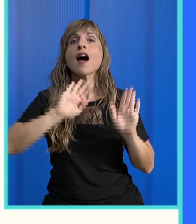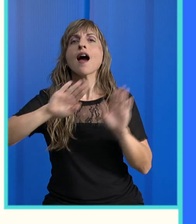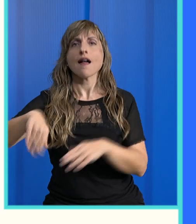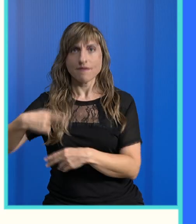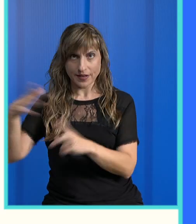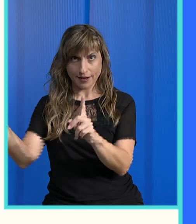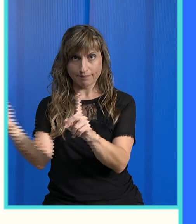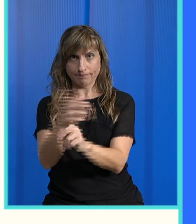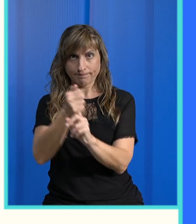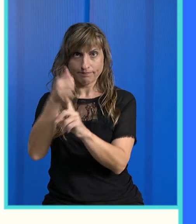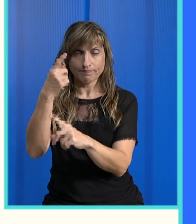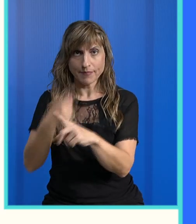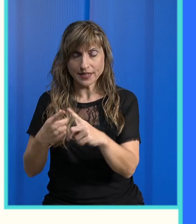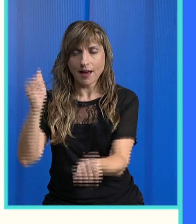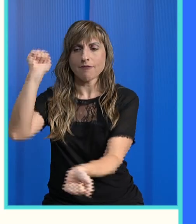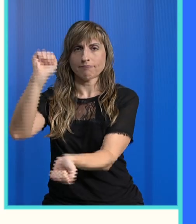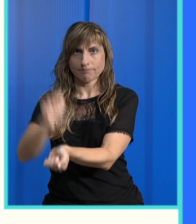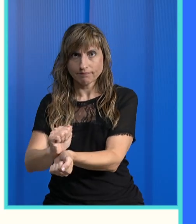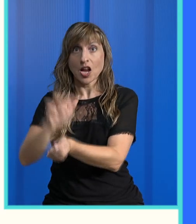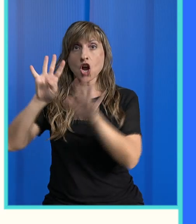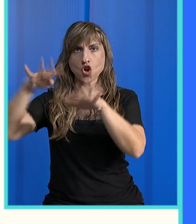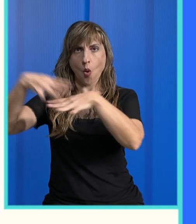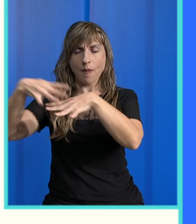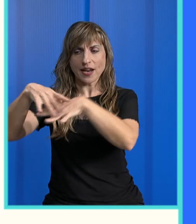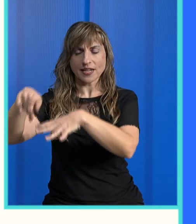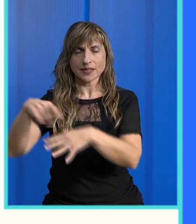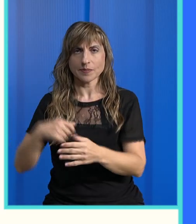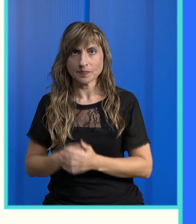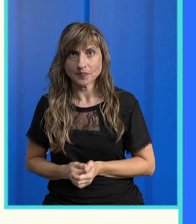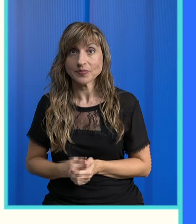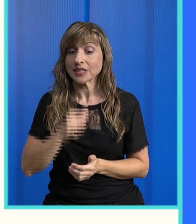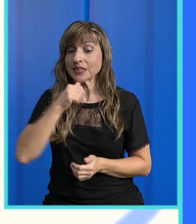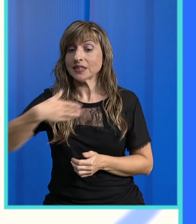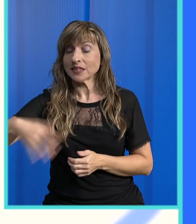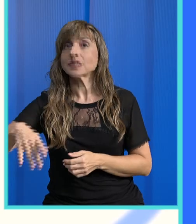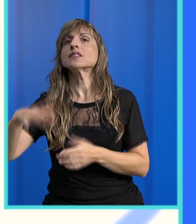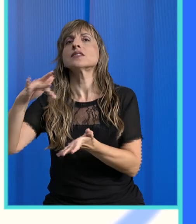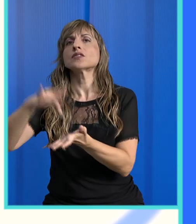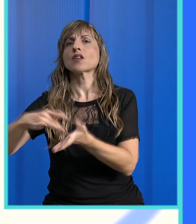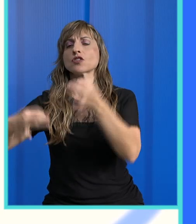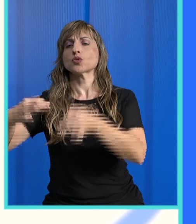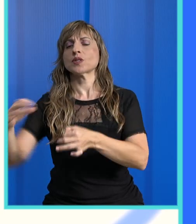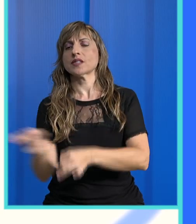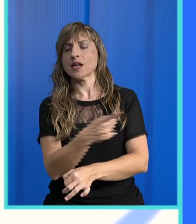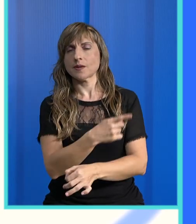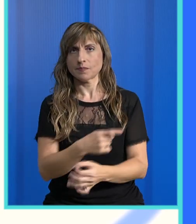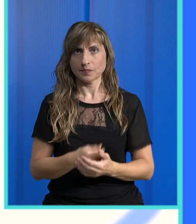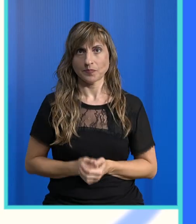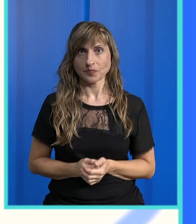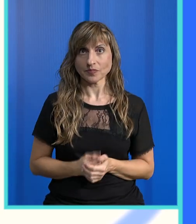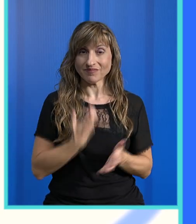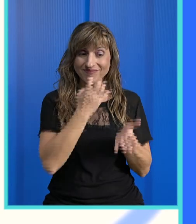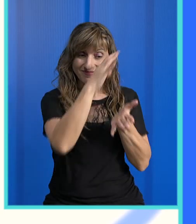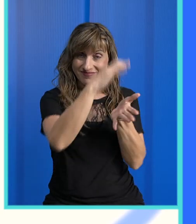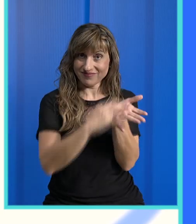migdia amb la seva detenció a Nou Barris. L'home passarà en les properes hores a disposició judicial. En un comunicat,